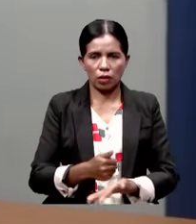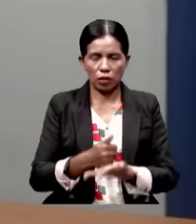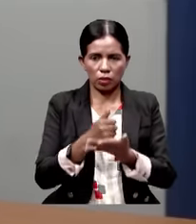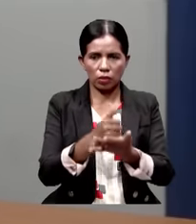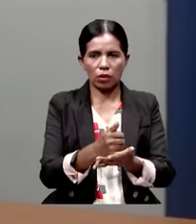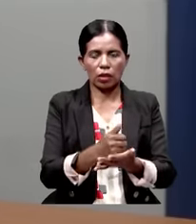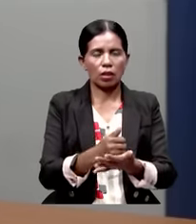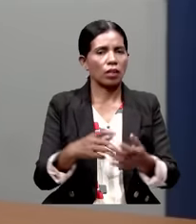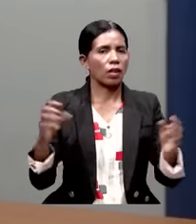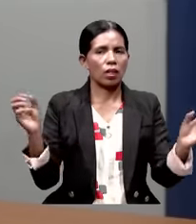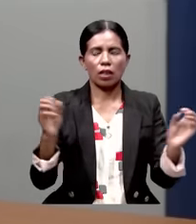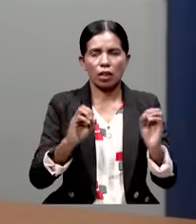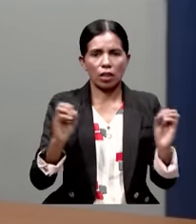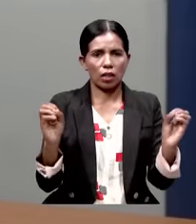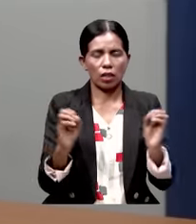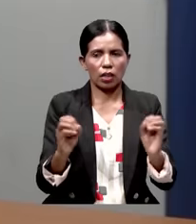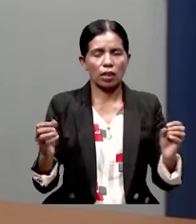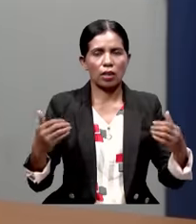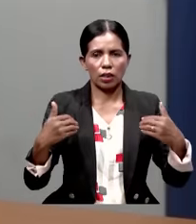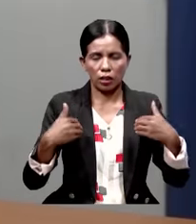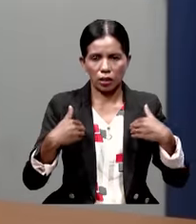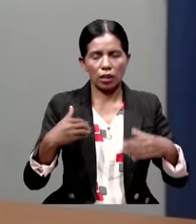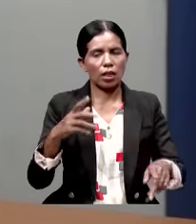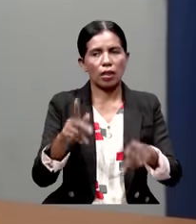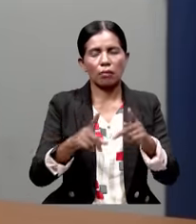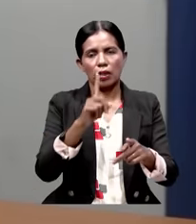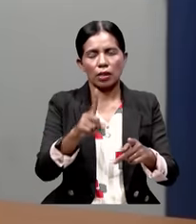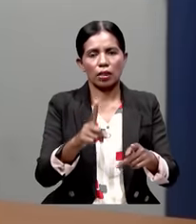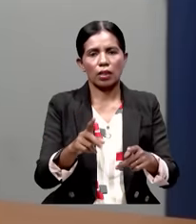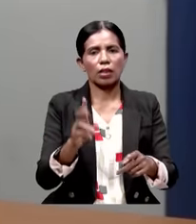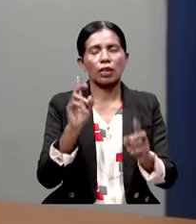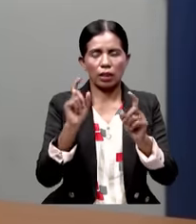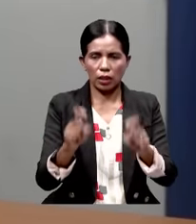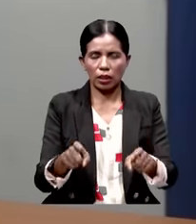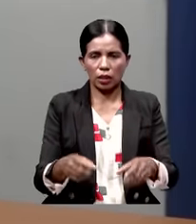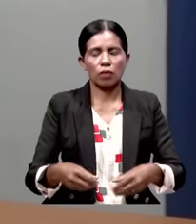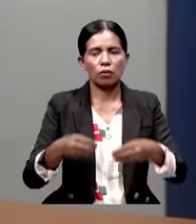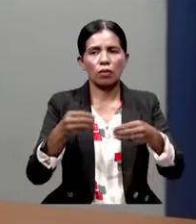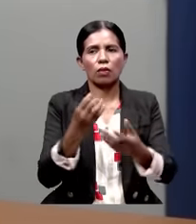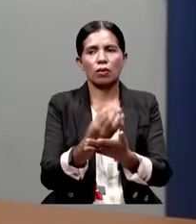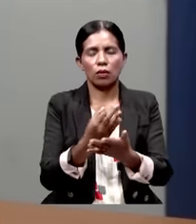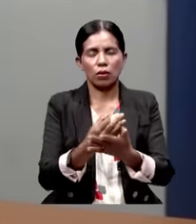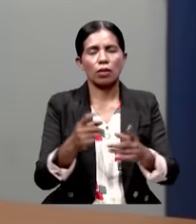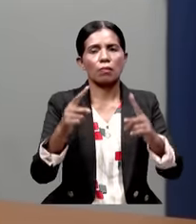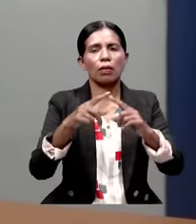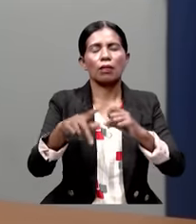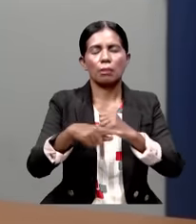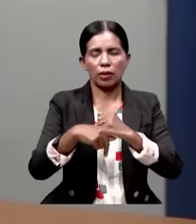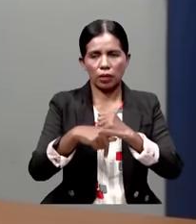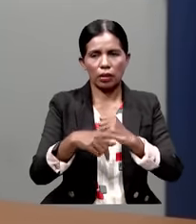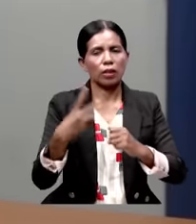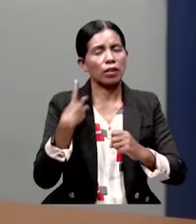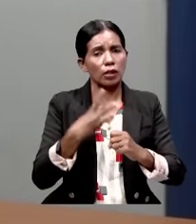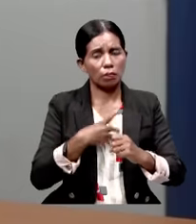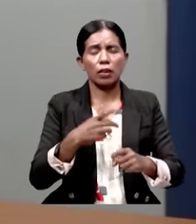ne laia e maida mai den paxa tem que fo o samba partido mai be ita ma